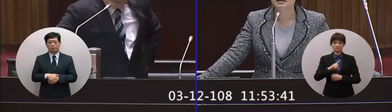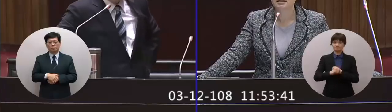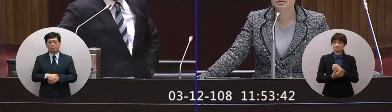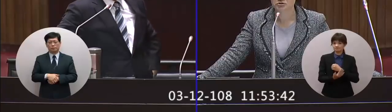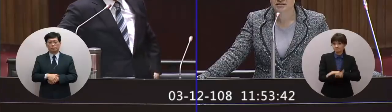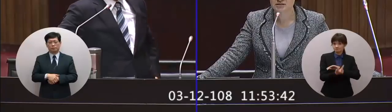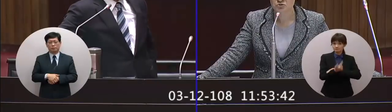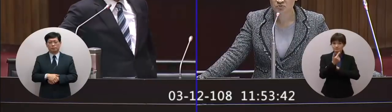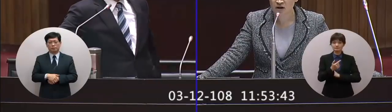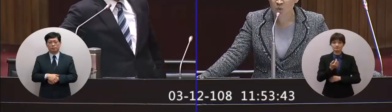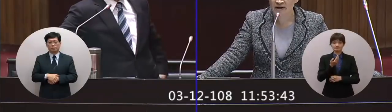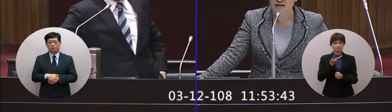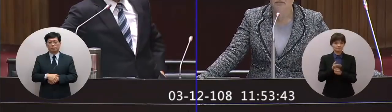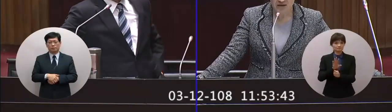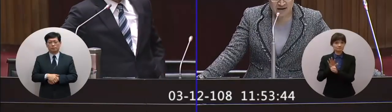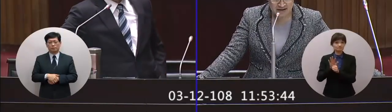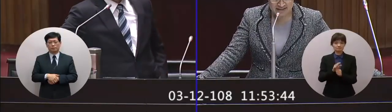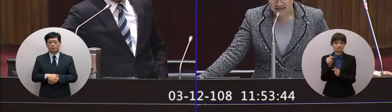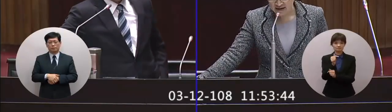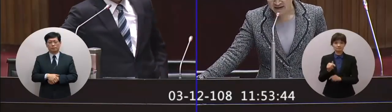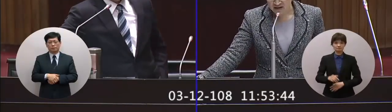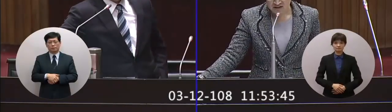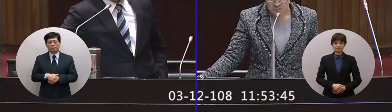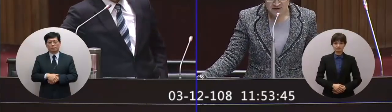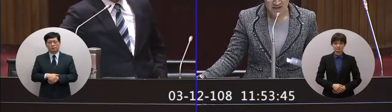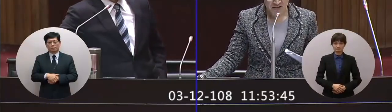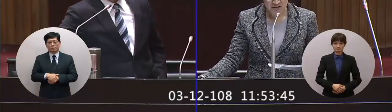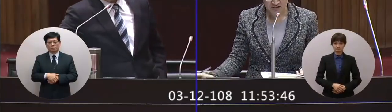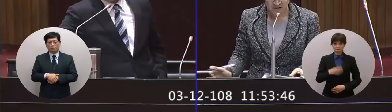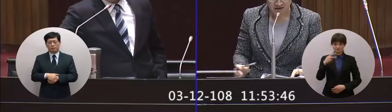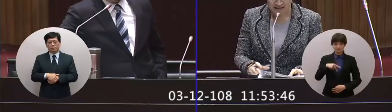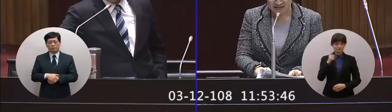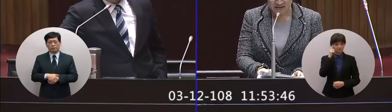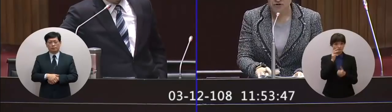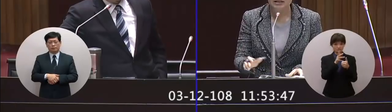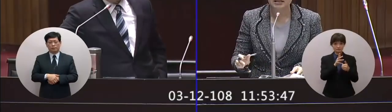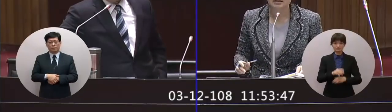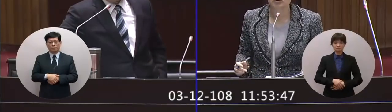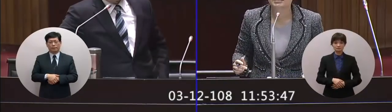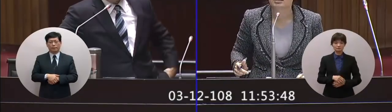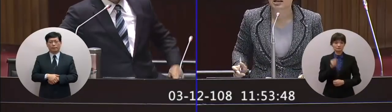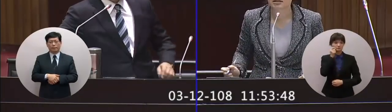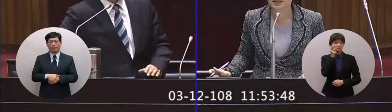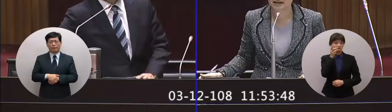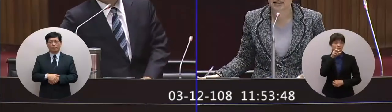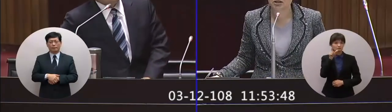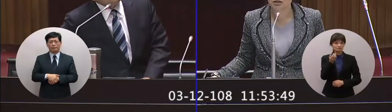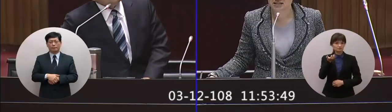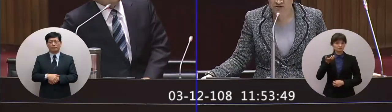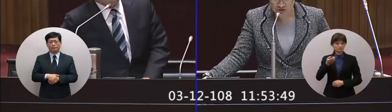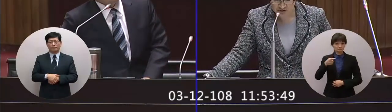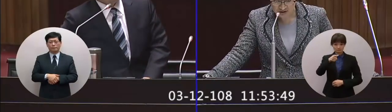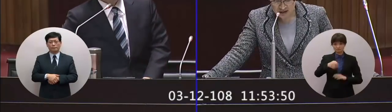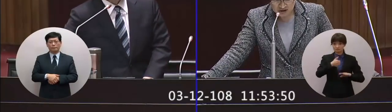执行，让资源尽速到位啊。那接下来要请问的也是在几个月前院长上任前开